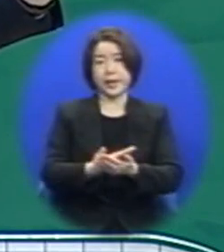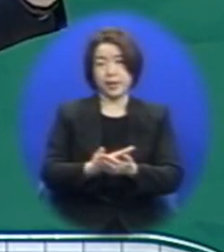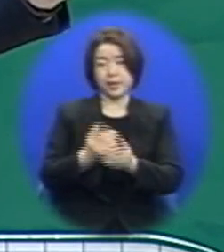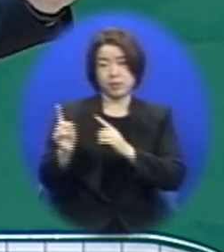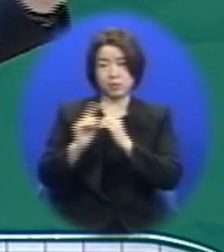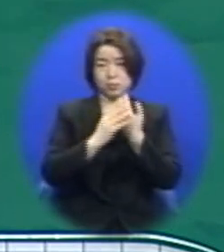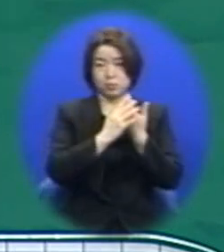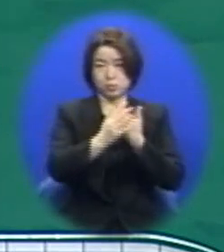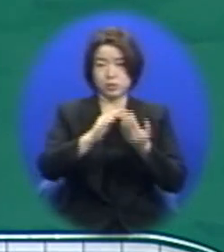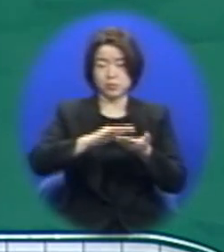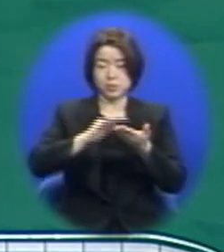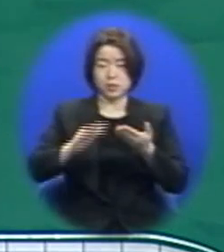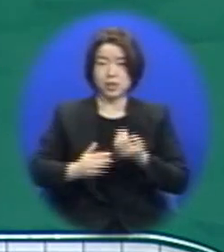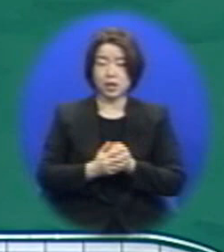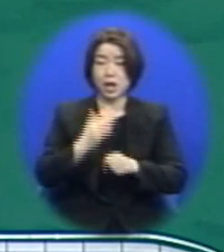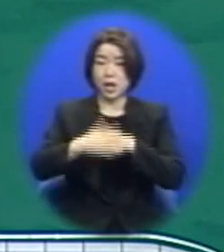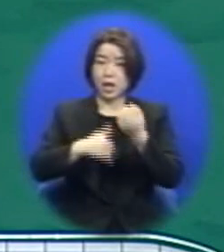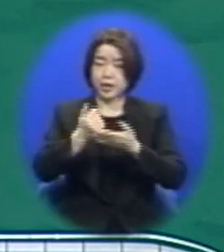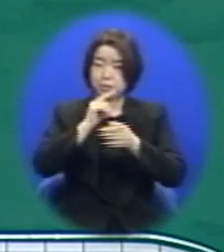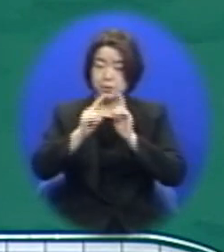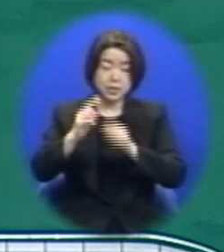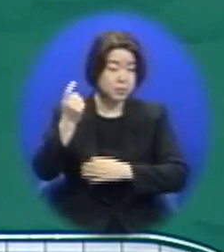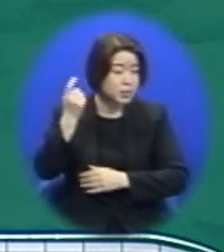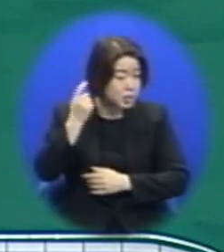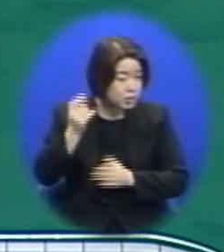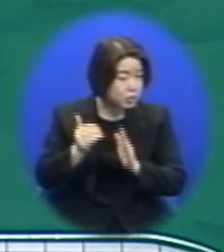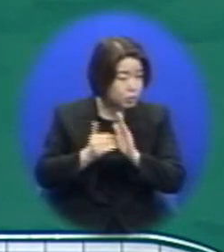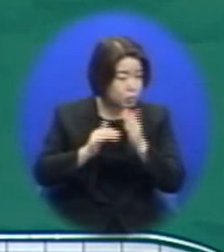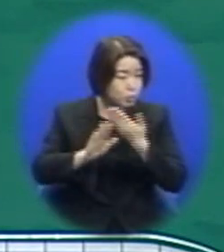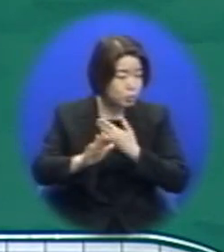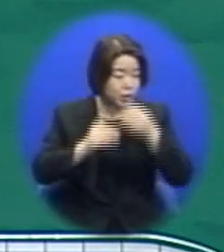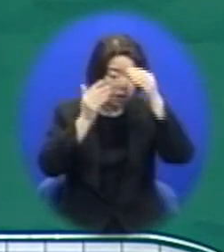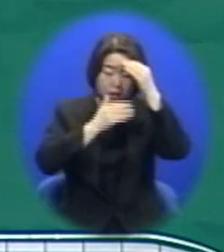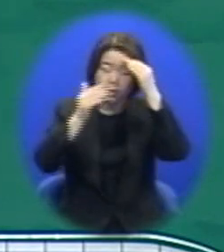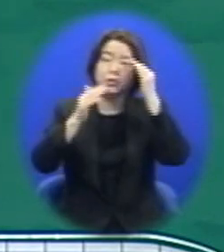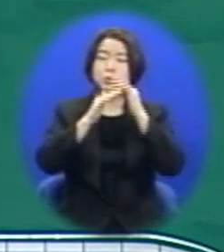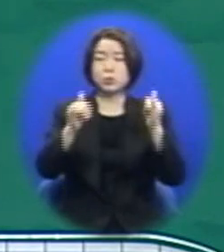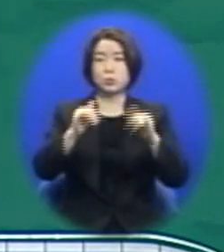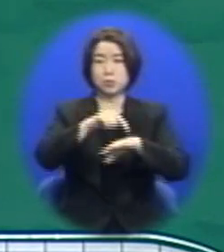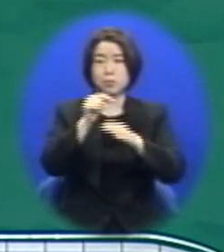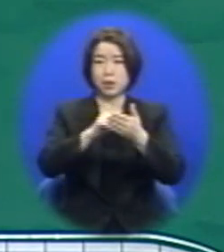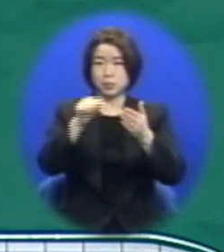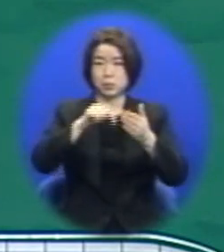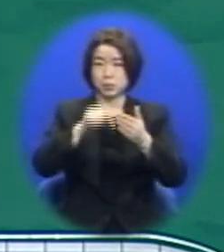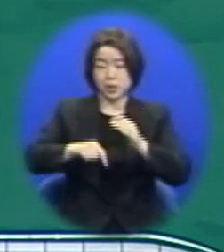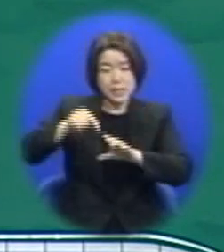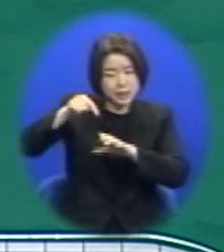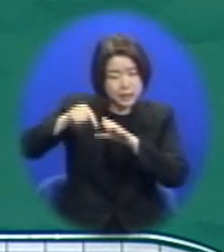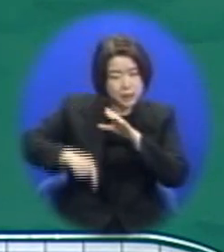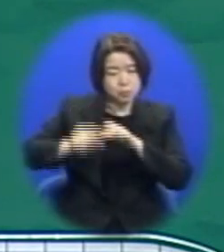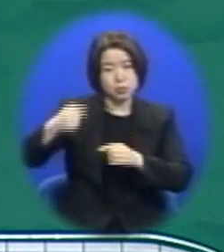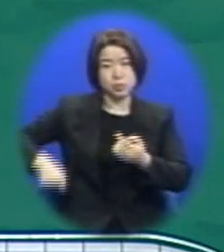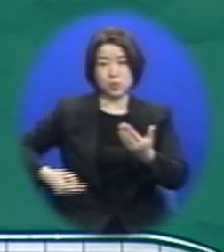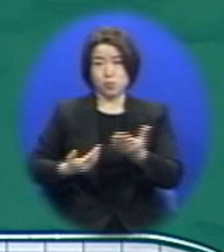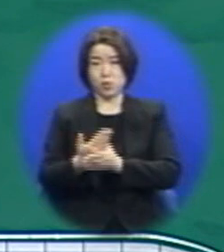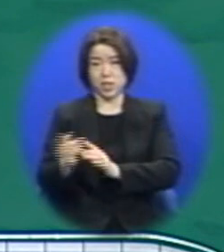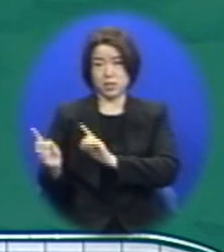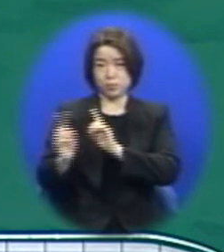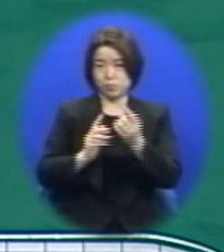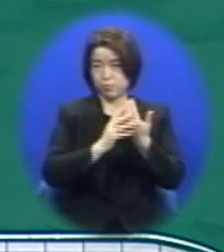부흥이었습니다. 하나님의 말씀을 듣고 성도들의 마음에 깊이 회개가 일어났습니다. 그러나